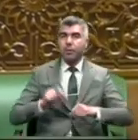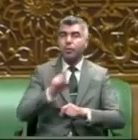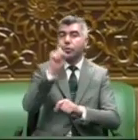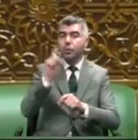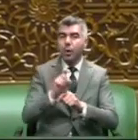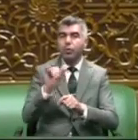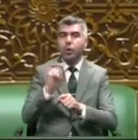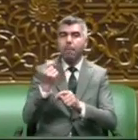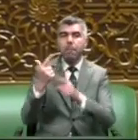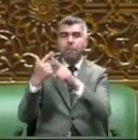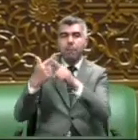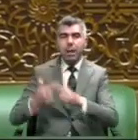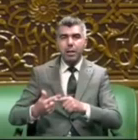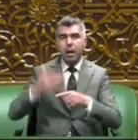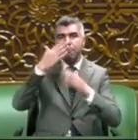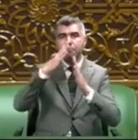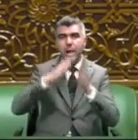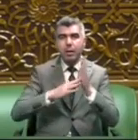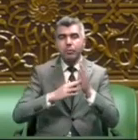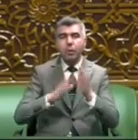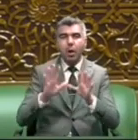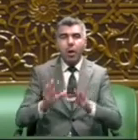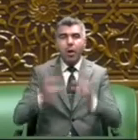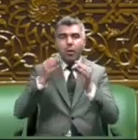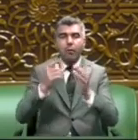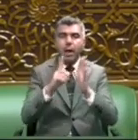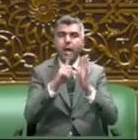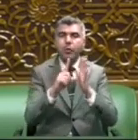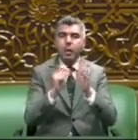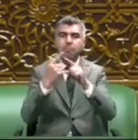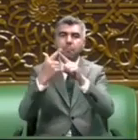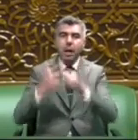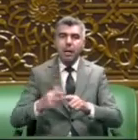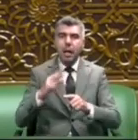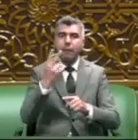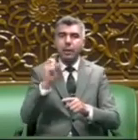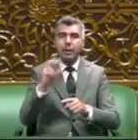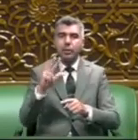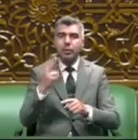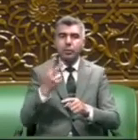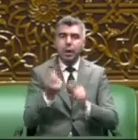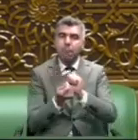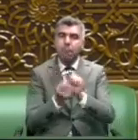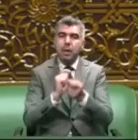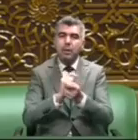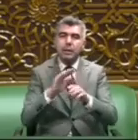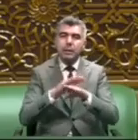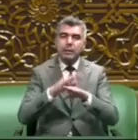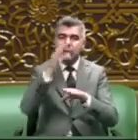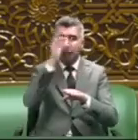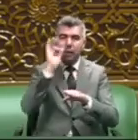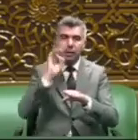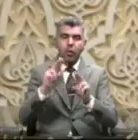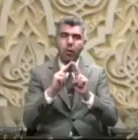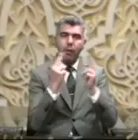وضعيه الماليه العمومي بلادنا وعن حصيله تنفيذ قانون الماليه لهذه السنه في ظل التقلبات الاقتصاديه والسياسيه اقليميه